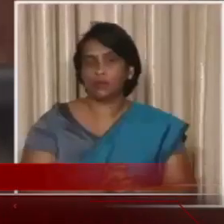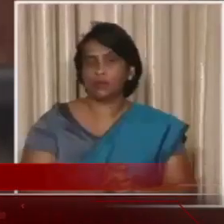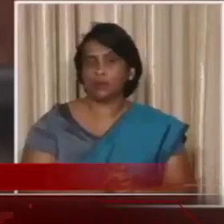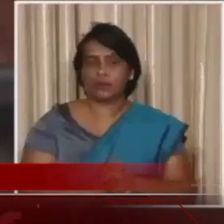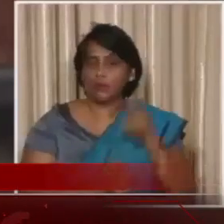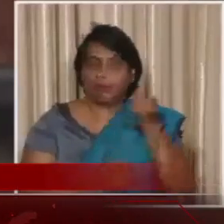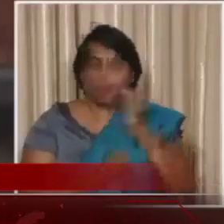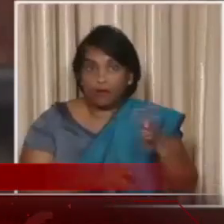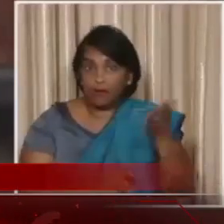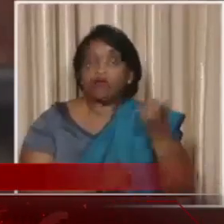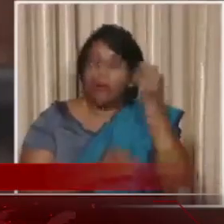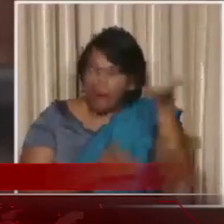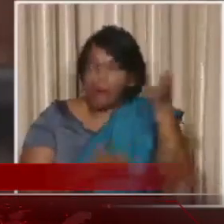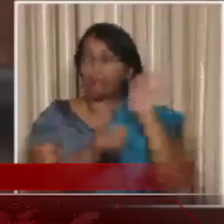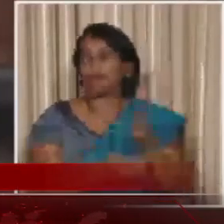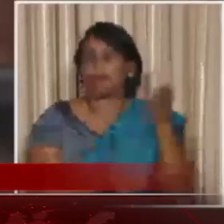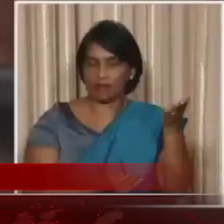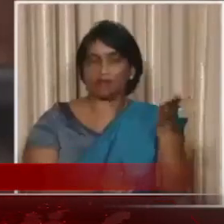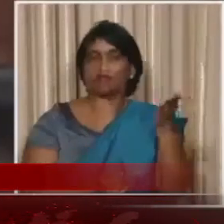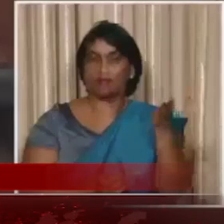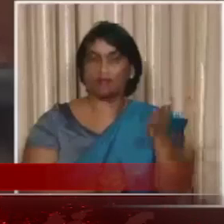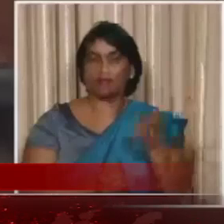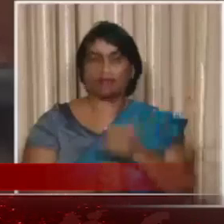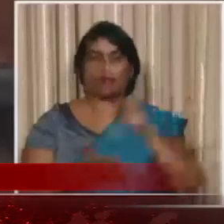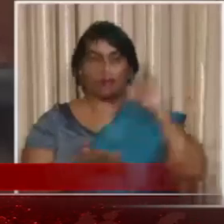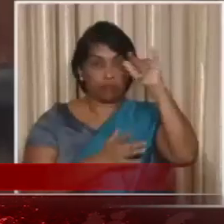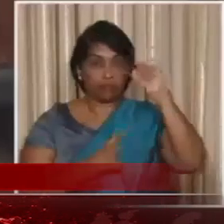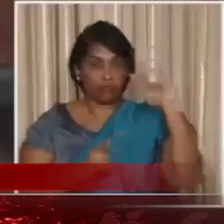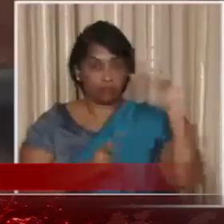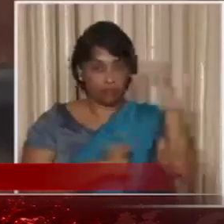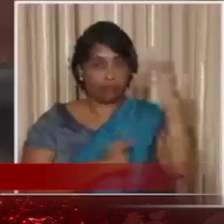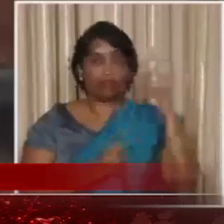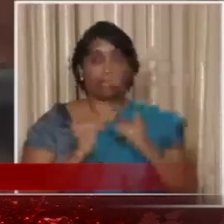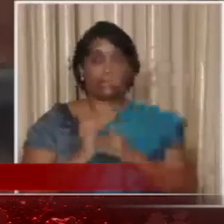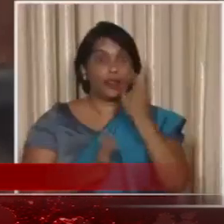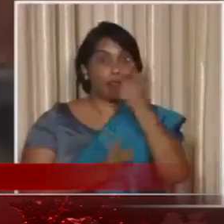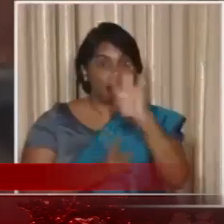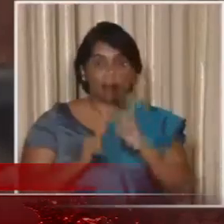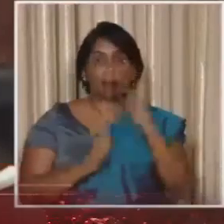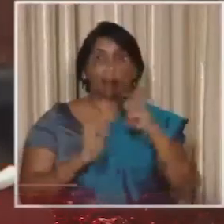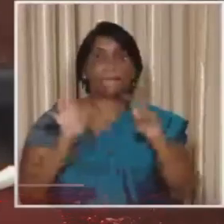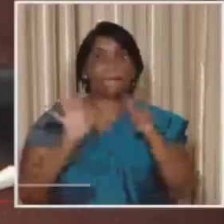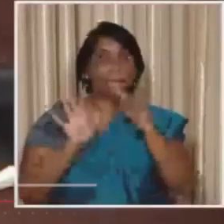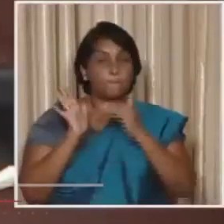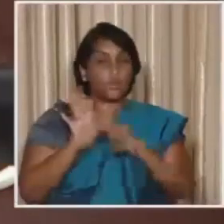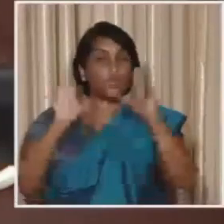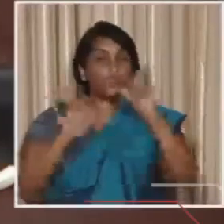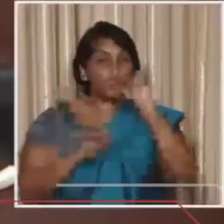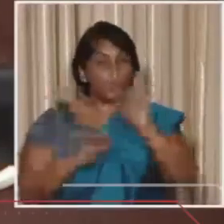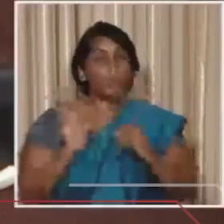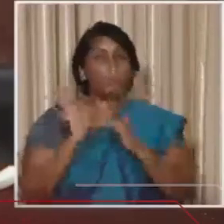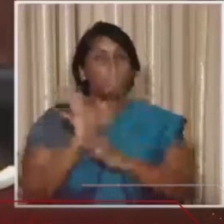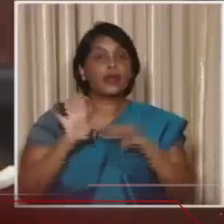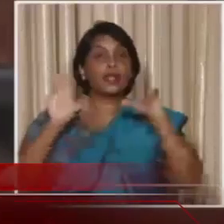gawa niti dana niti ekol gawa tin mikpahar kaya mana bolo Milian ada hatra gewa, milian hatra hatta ganu dino, milian hatra